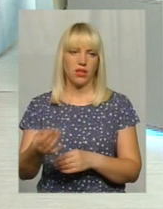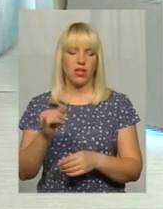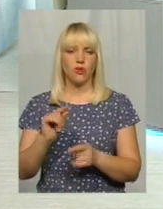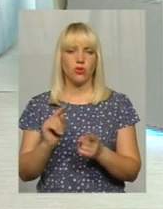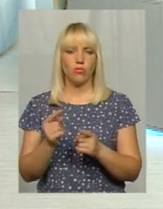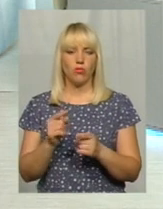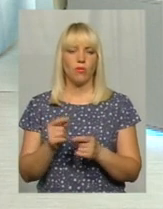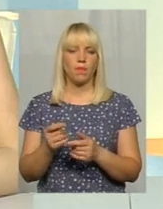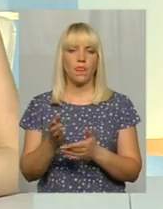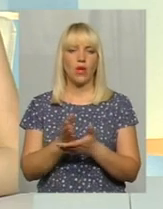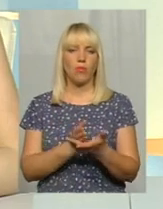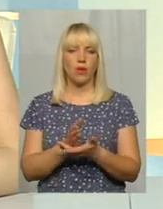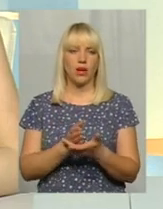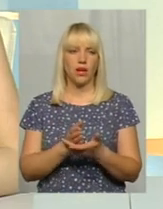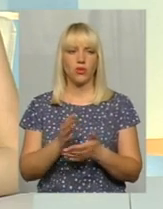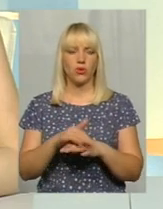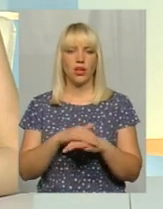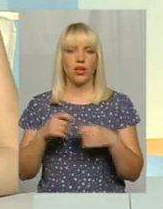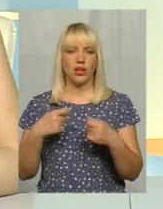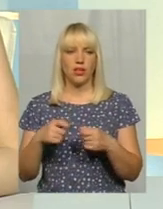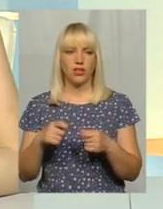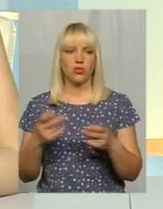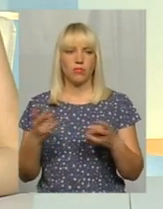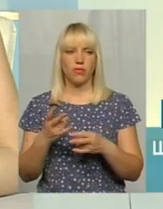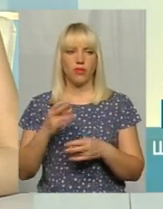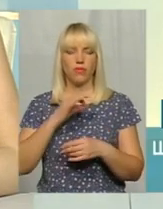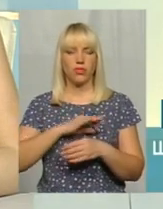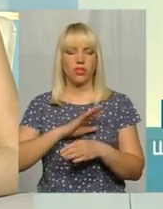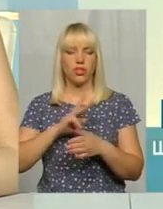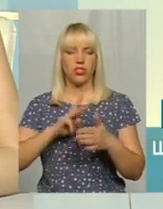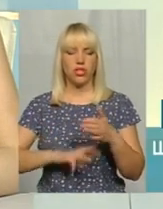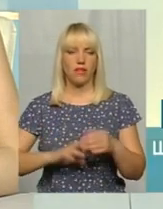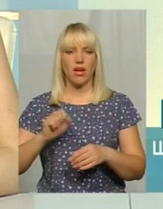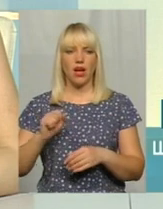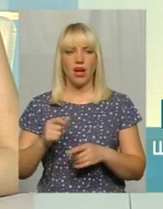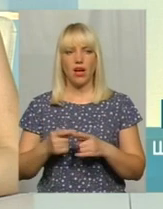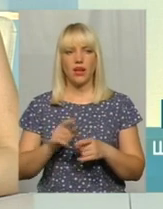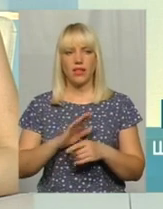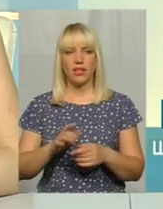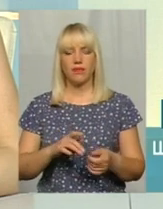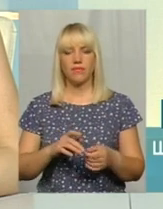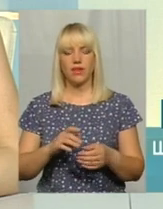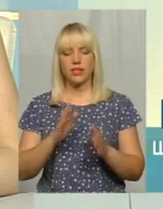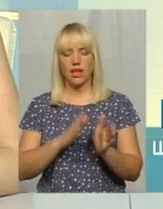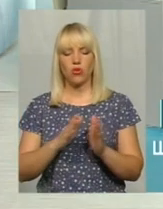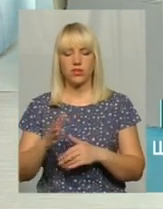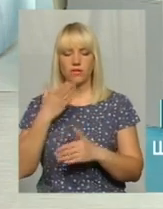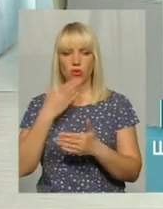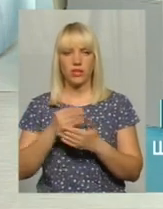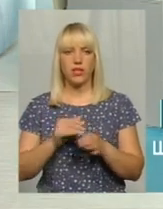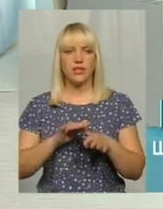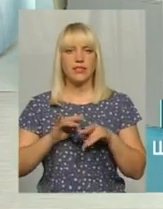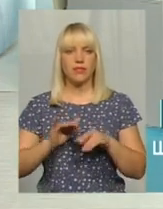ринку, як на мою думку, краще кошти використовувати не на штрафні санкції, а на розвиток своєї справи, на покращення